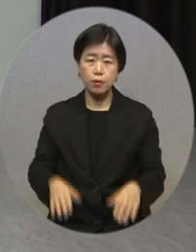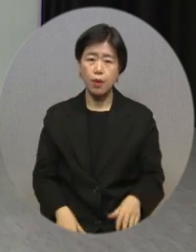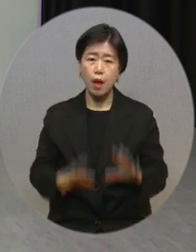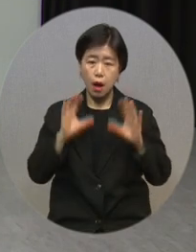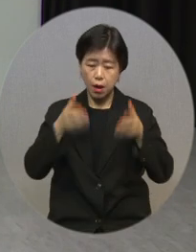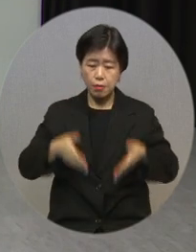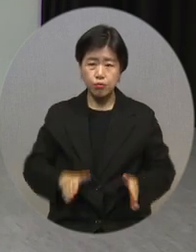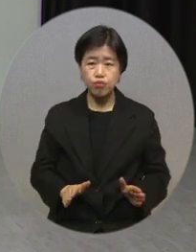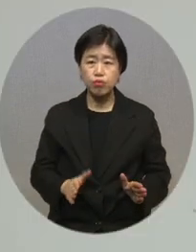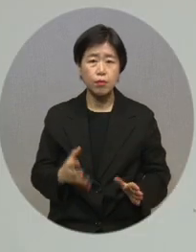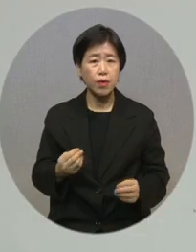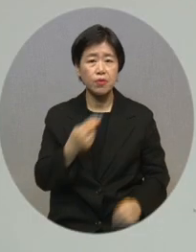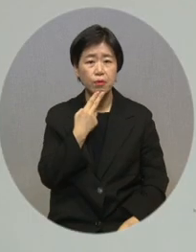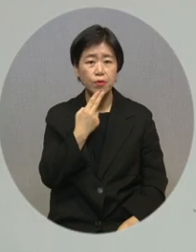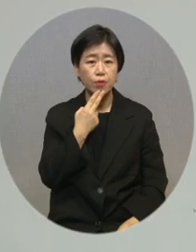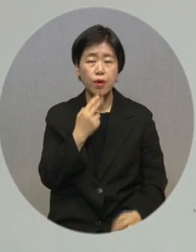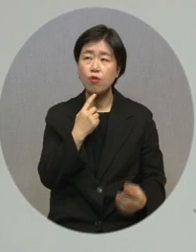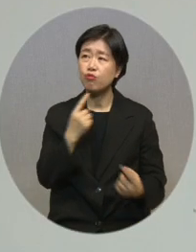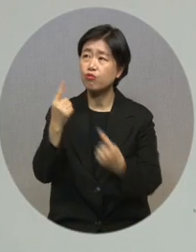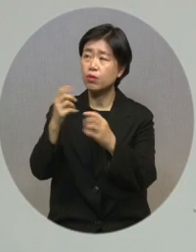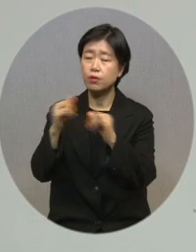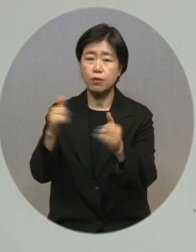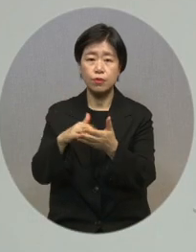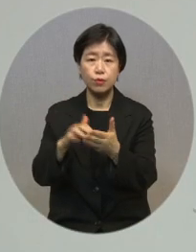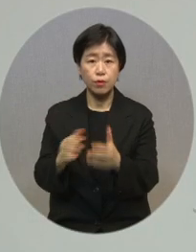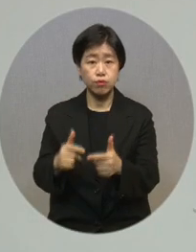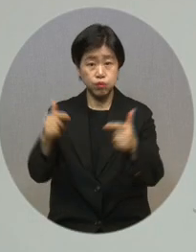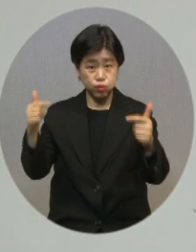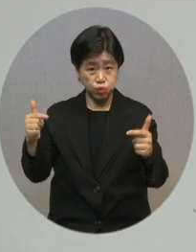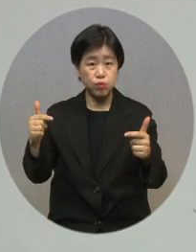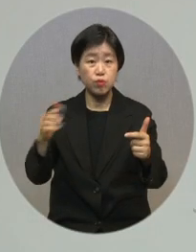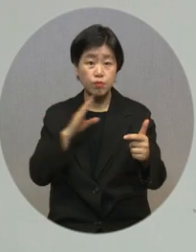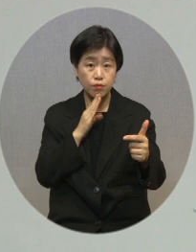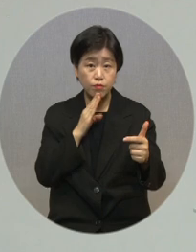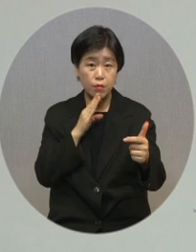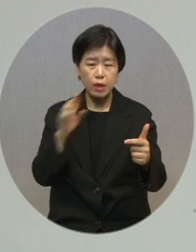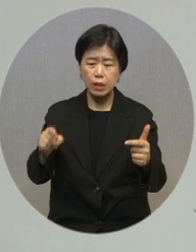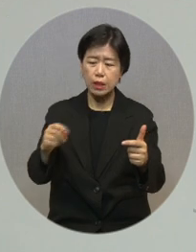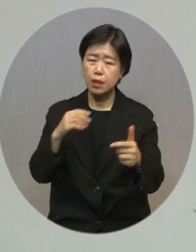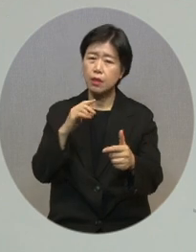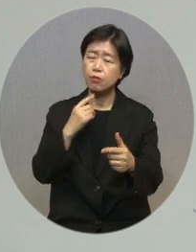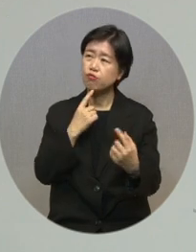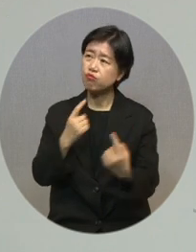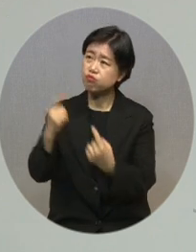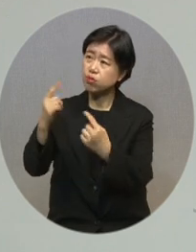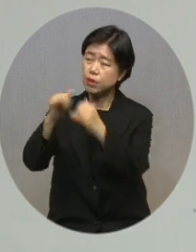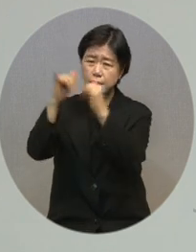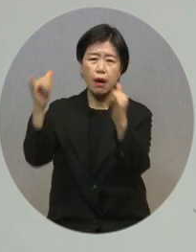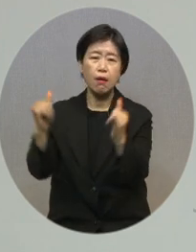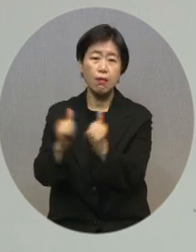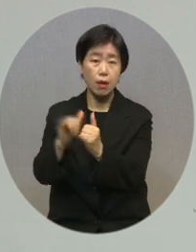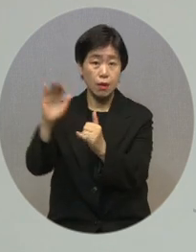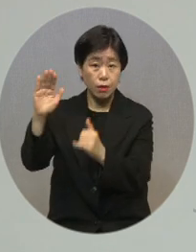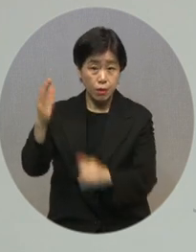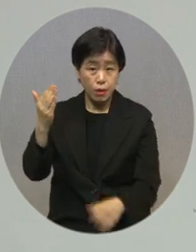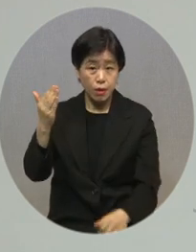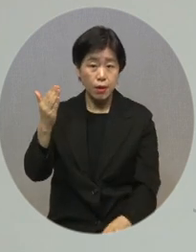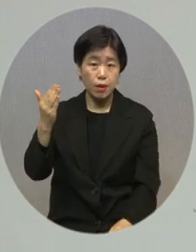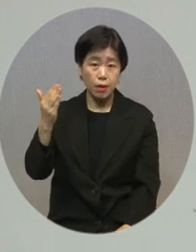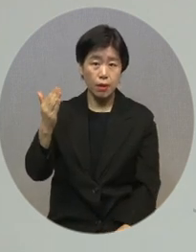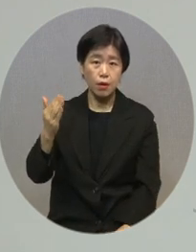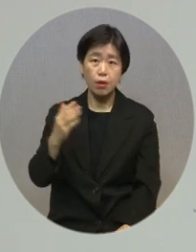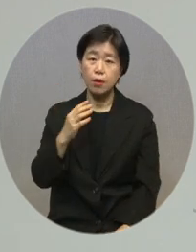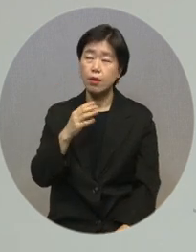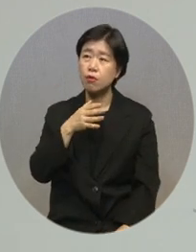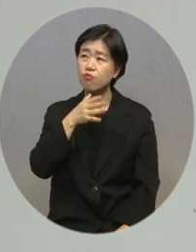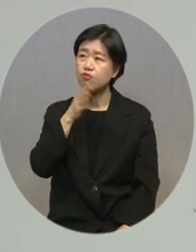그러다 보니까 고령 사회 그가 그 진입이 되면 우리 이제 그 고령자들이